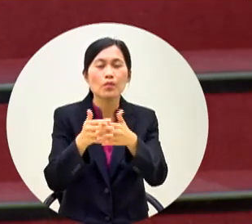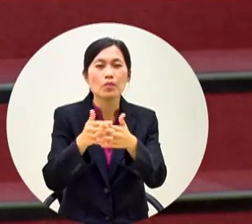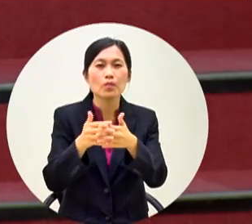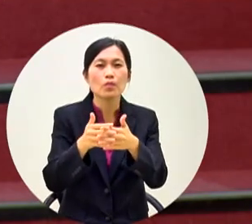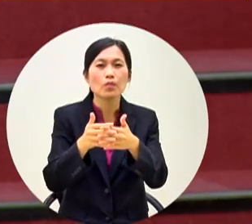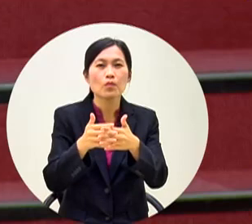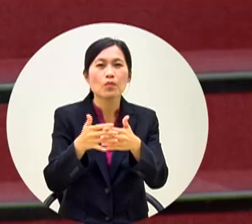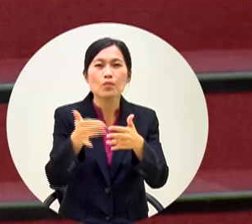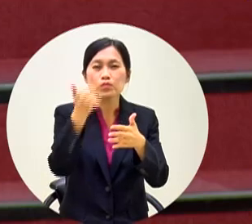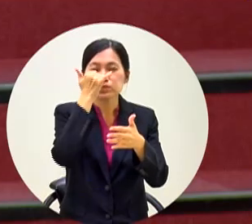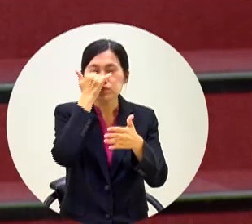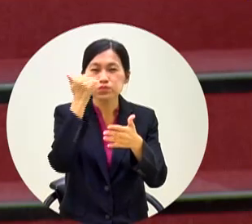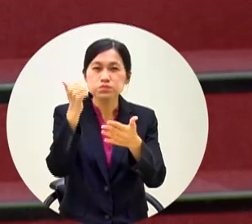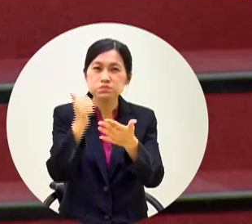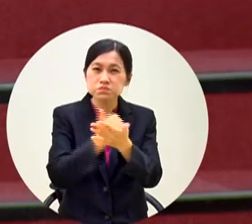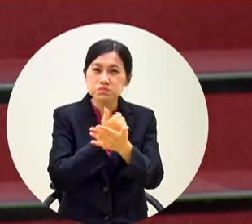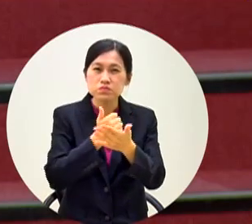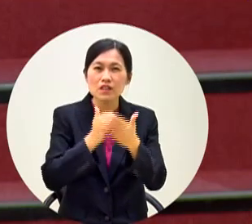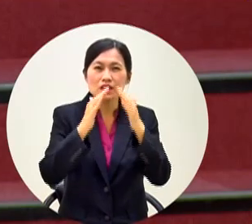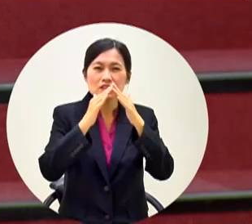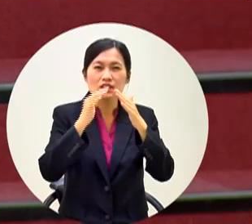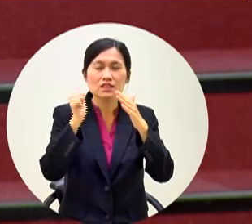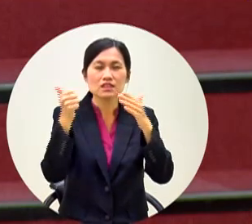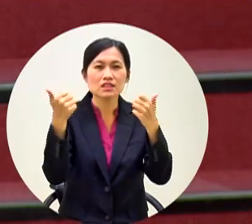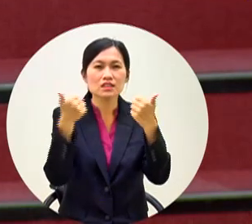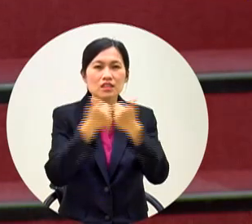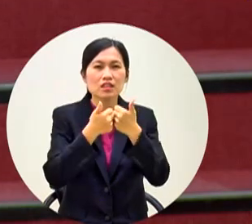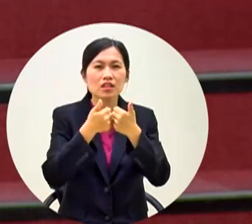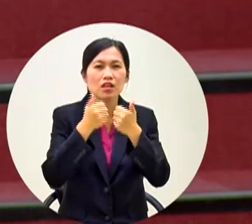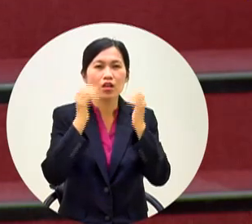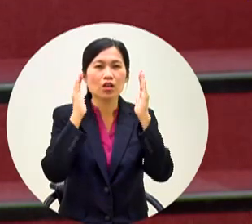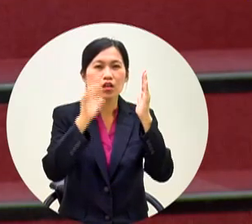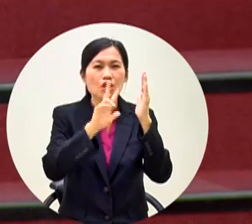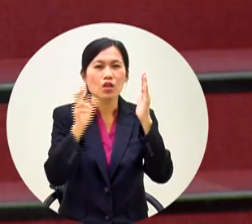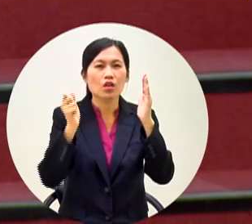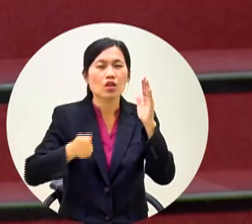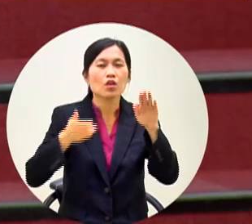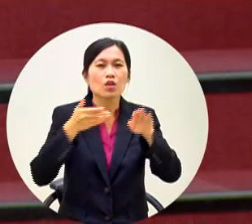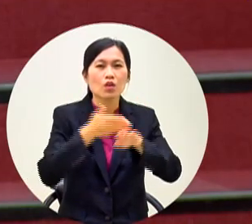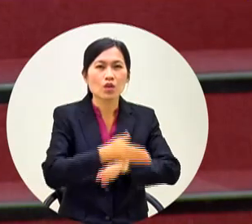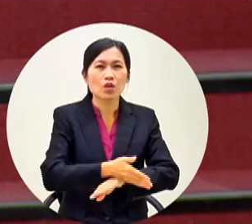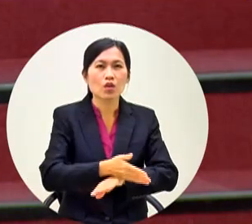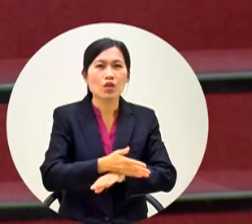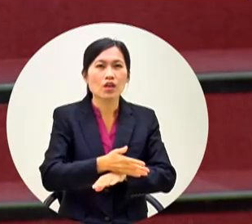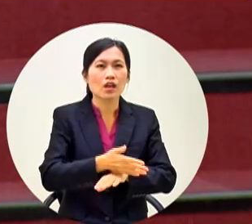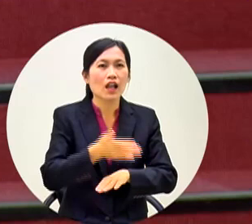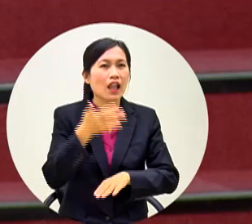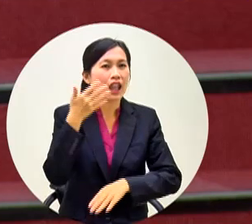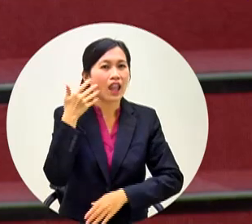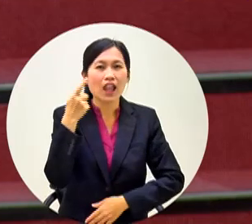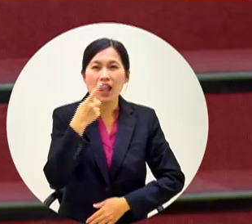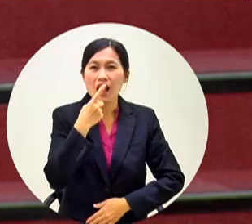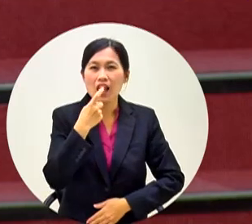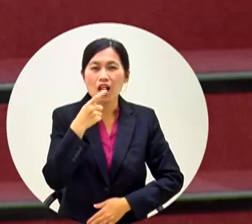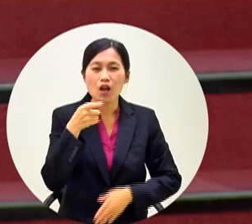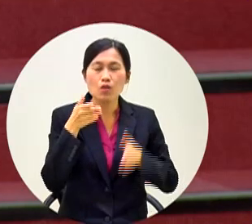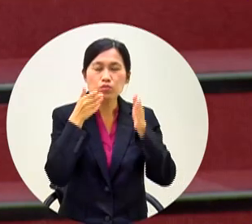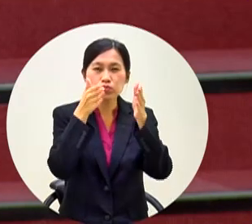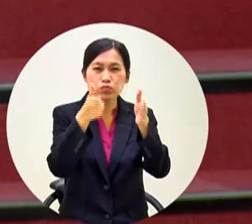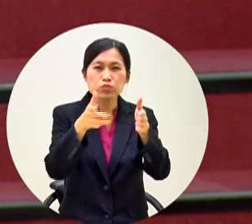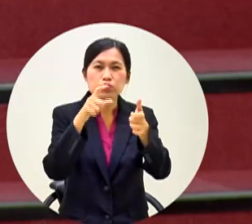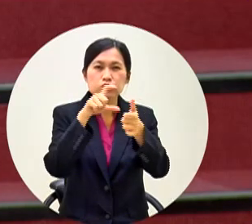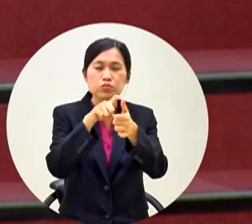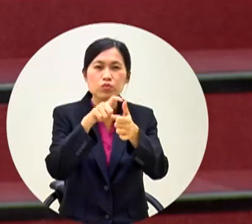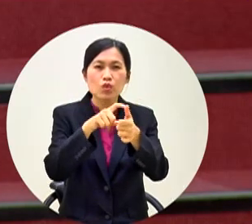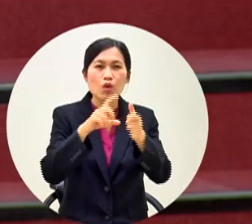的在市议会通过哈，那蓝绿的议员对于这个议题本来是国民党的版